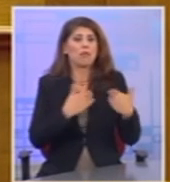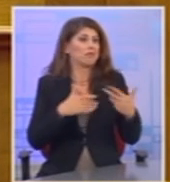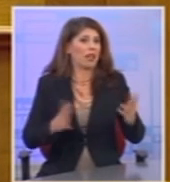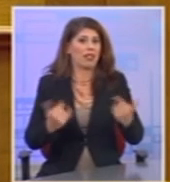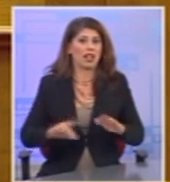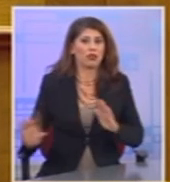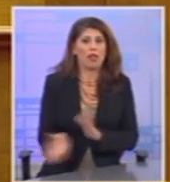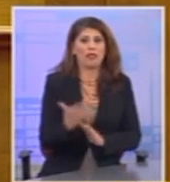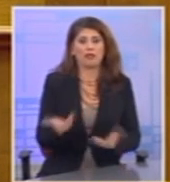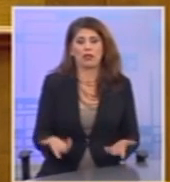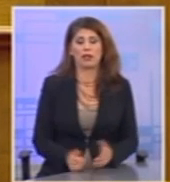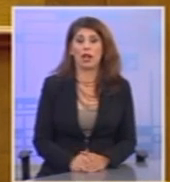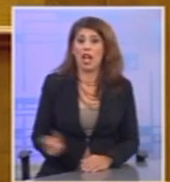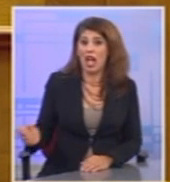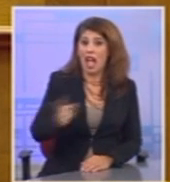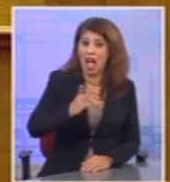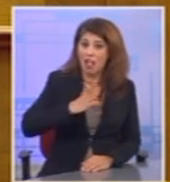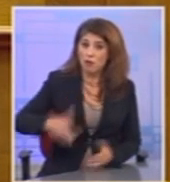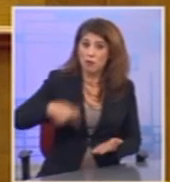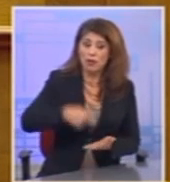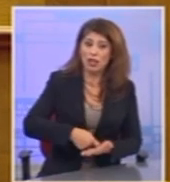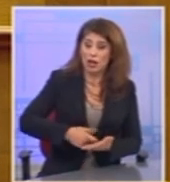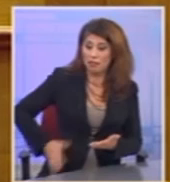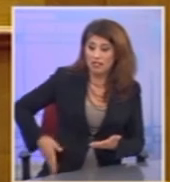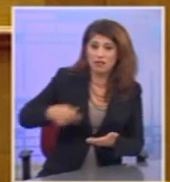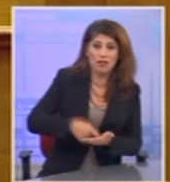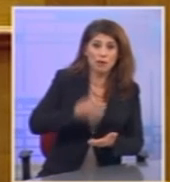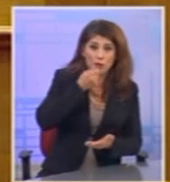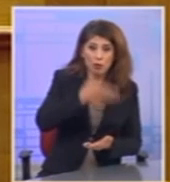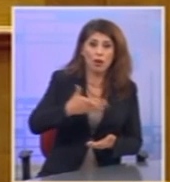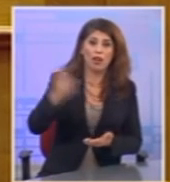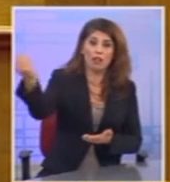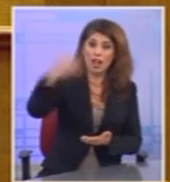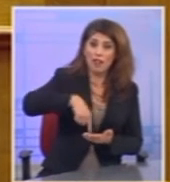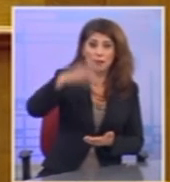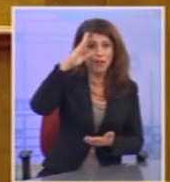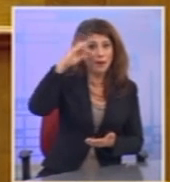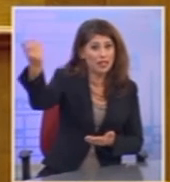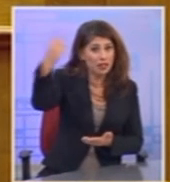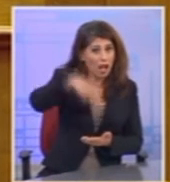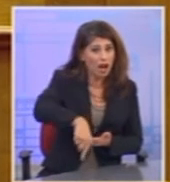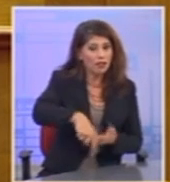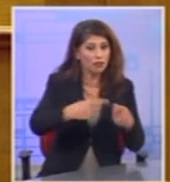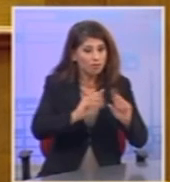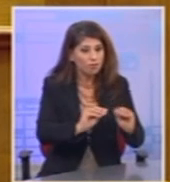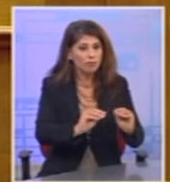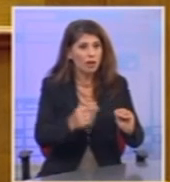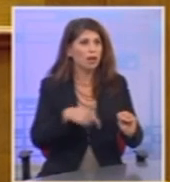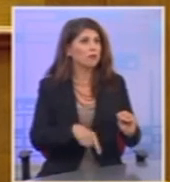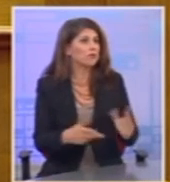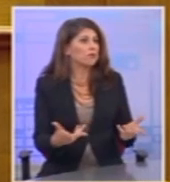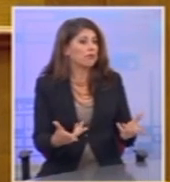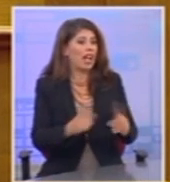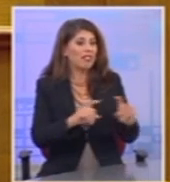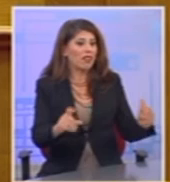Άνθρωποι οι οποίοι πλήρωναν από τη τσέπη τους τα έξοδα για να έρθουν στην Ελλάδα για να μας δώσουν πιθανόν κάποιες